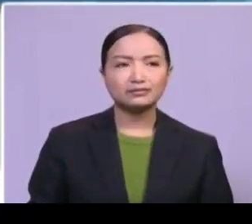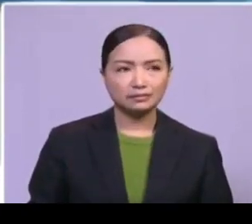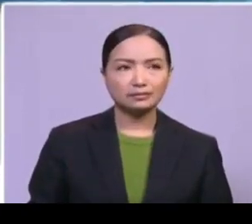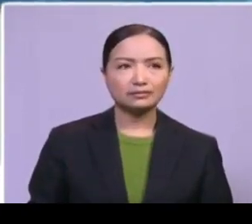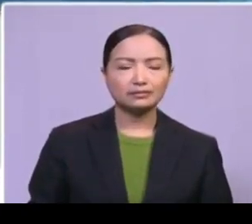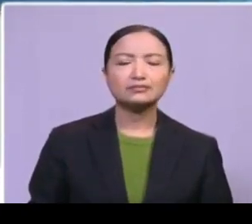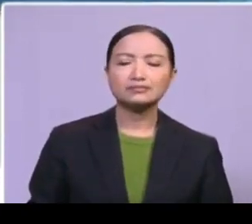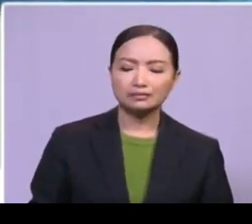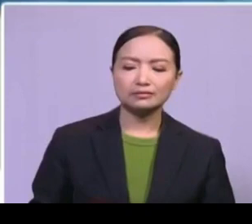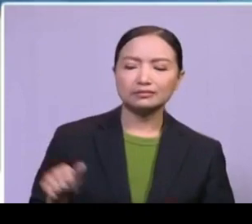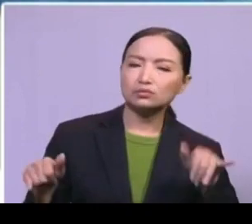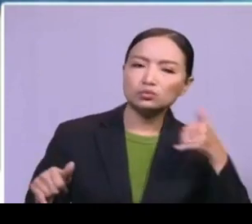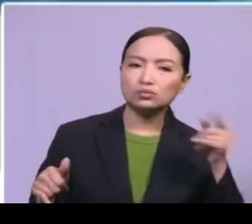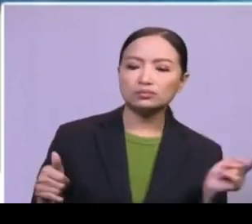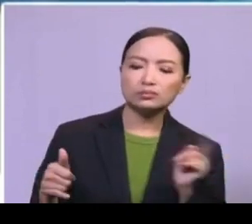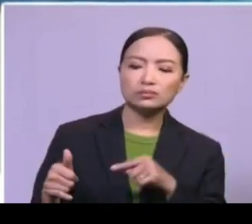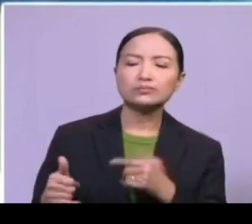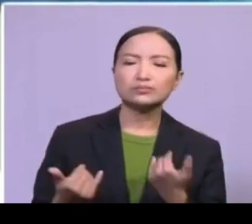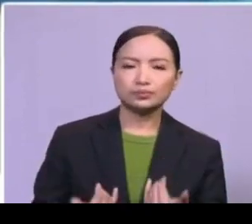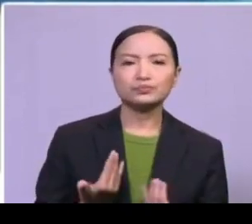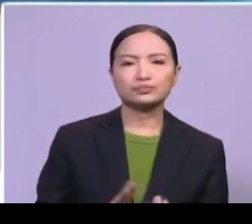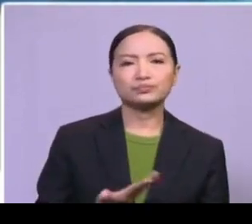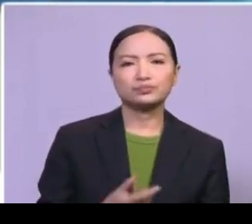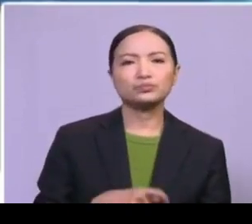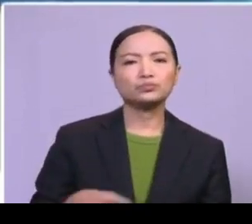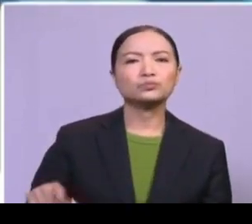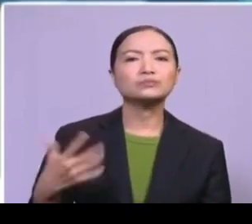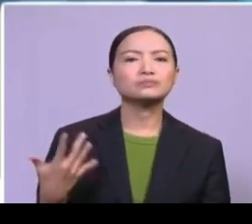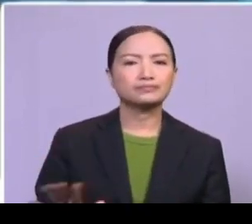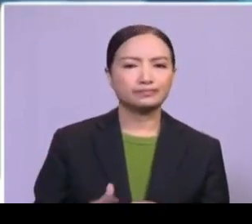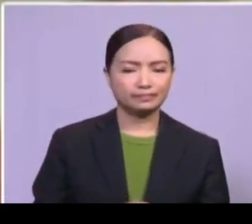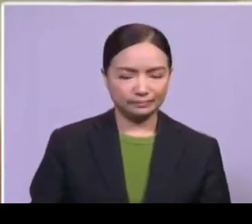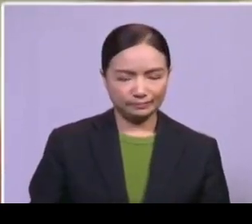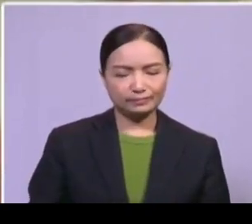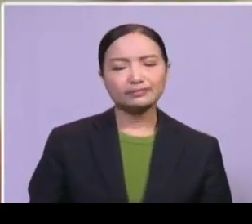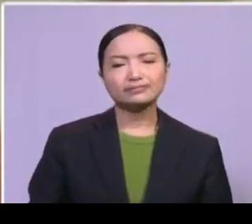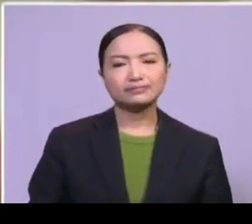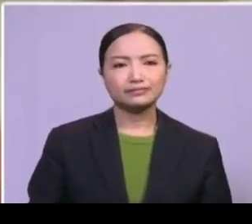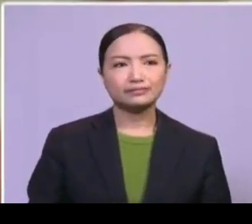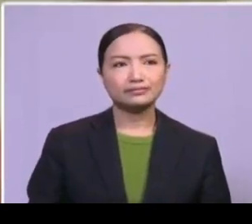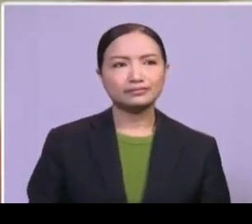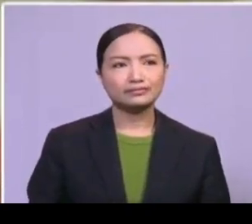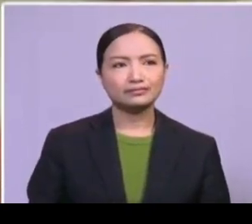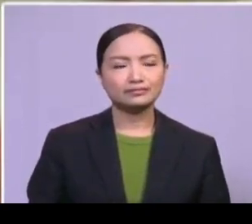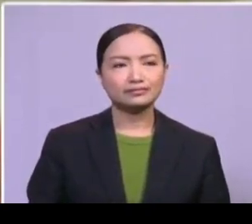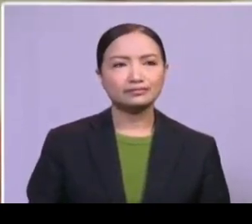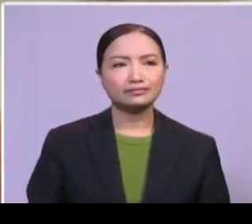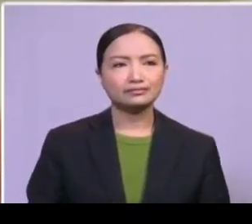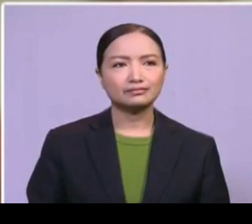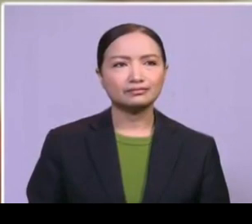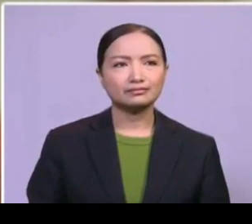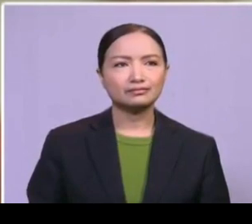าก็เลยโอนเงินกลับคืนเข้าเรียบร้อยครับ ม ัน ก ็ ค ือ มันเหมือนทุกคนที่มันไปจากบัญชีเ